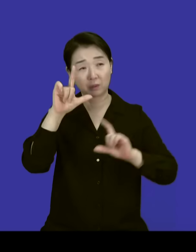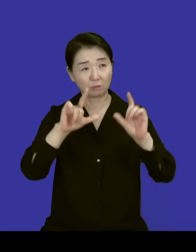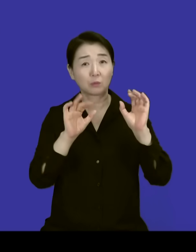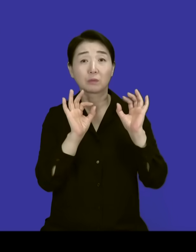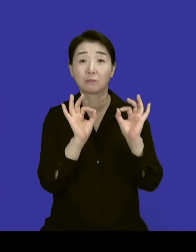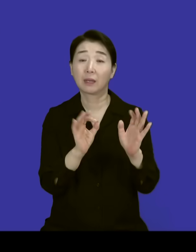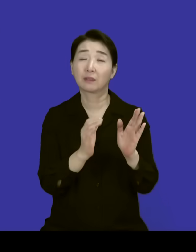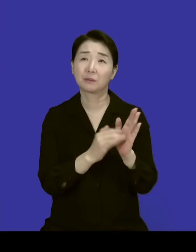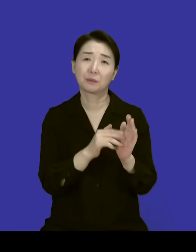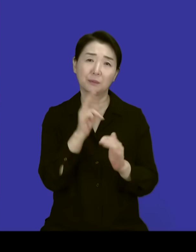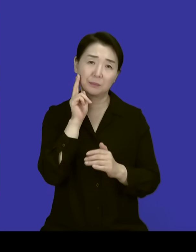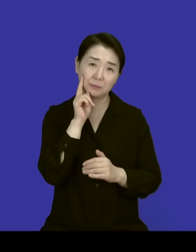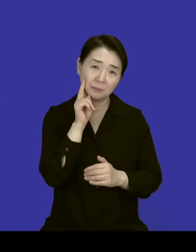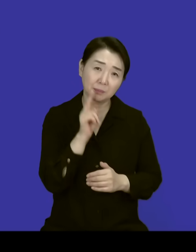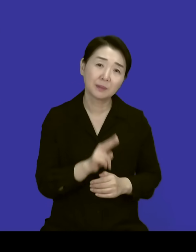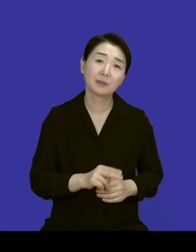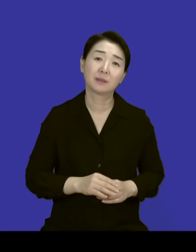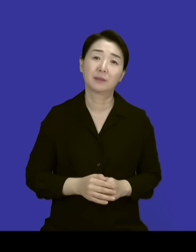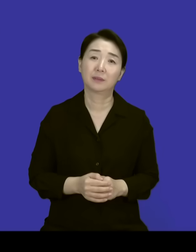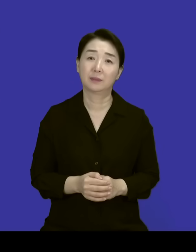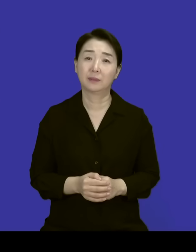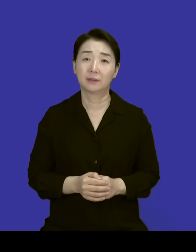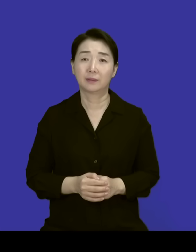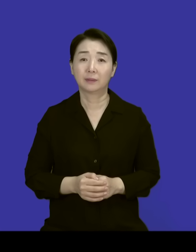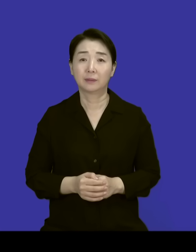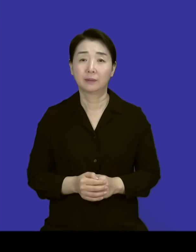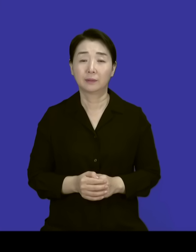네. 가시는 모습이.